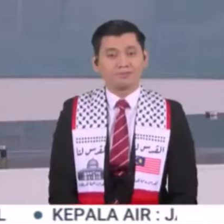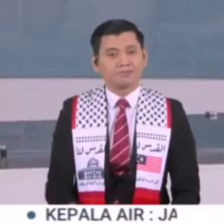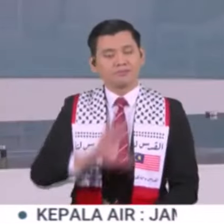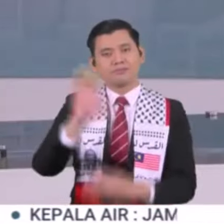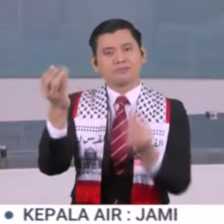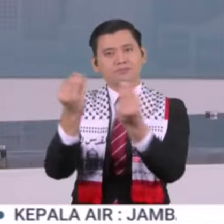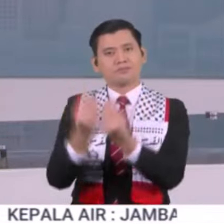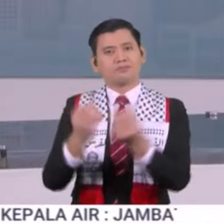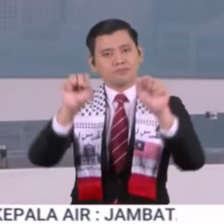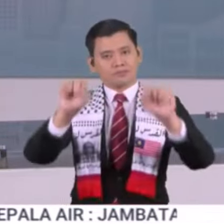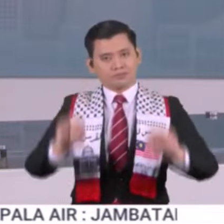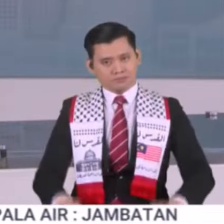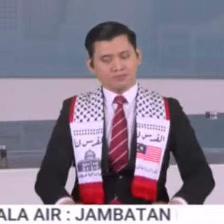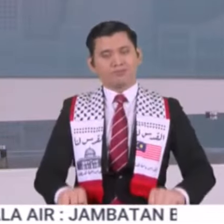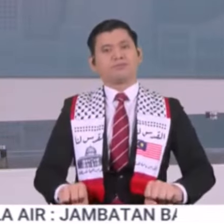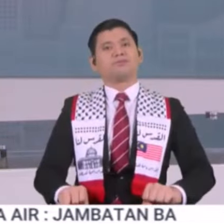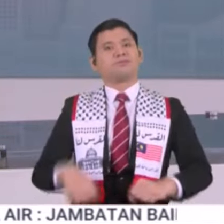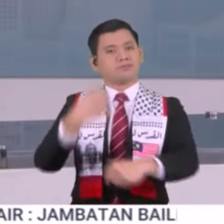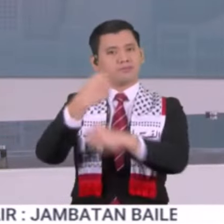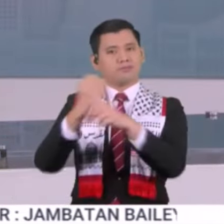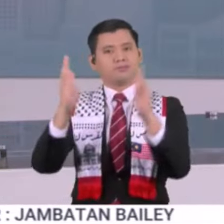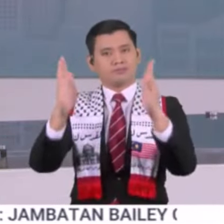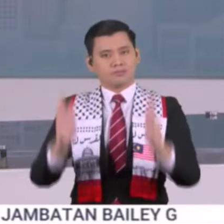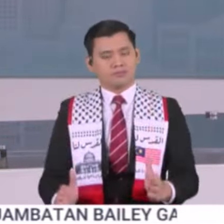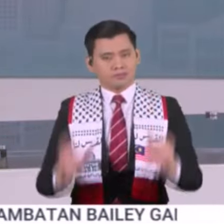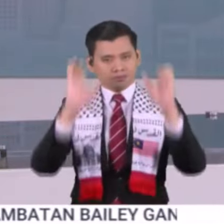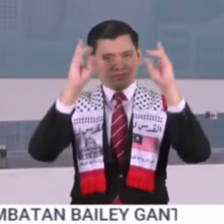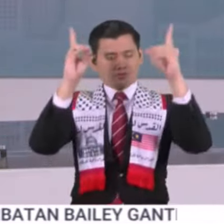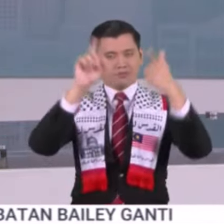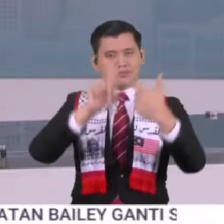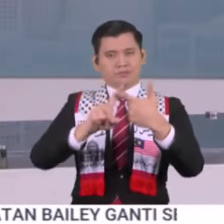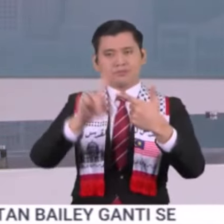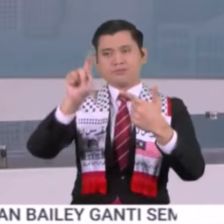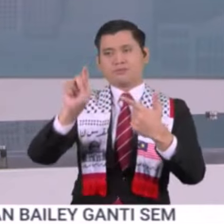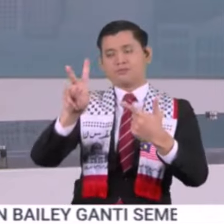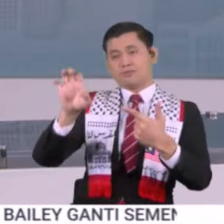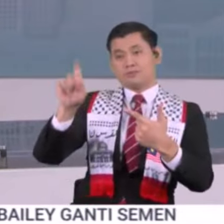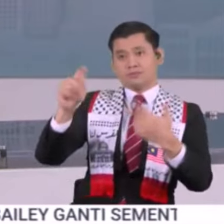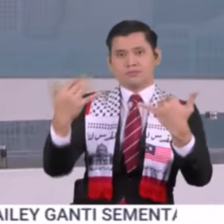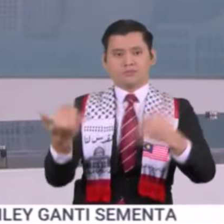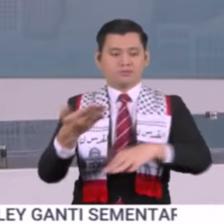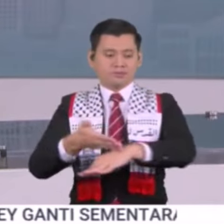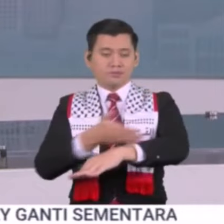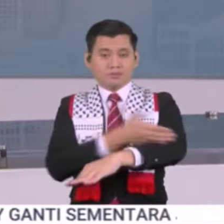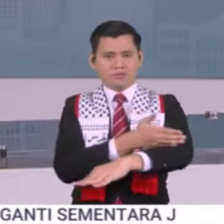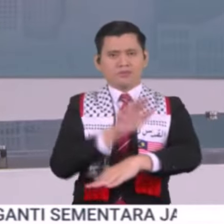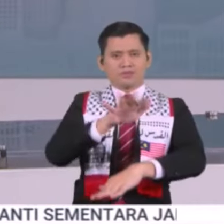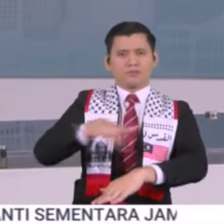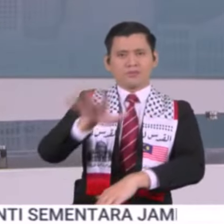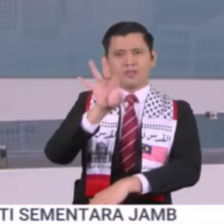Kadar kebolehpasaran graduan pendidikan dan latihan teknikal dan vokasional Tvet meningkat hampir